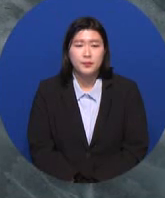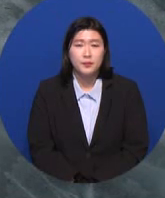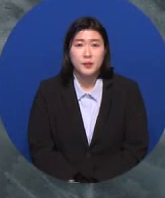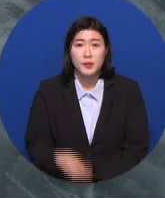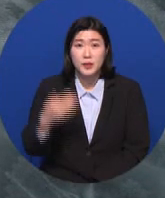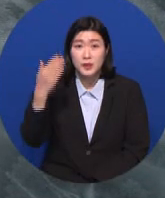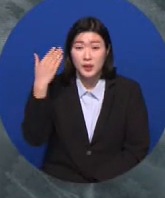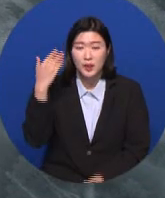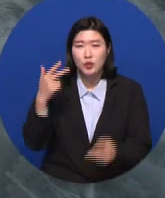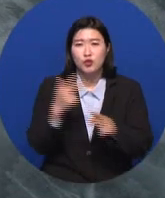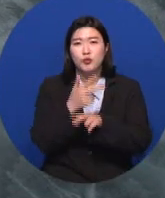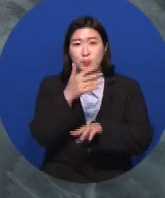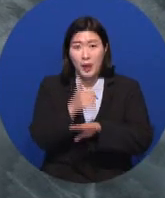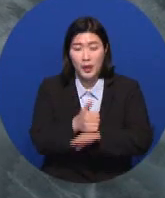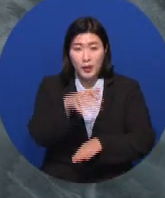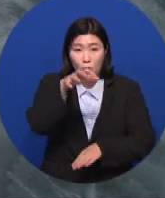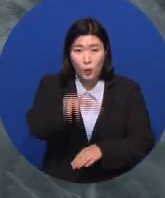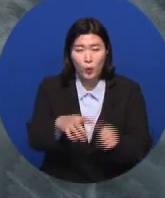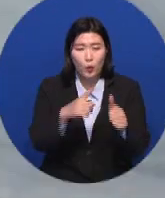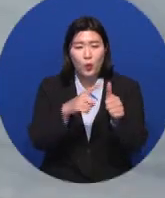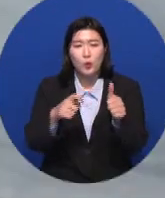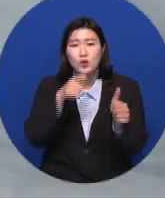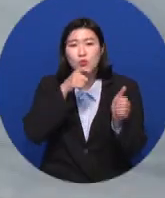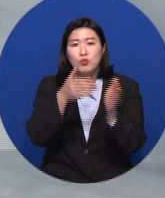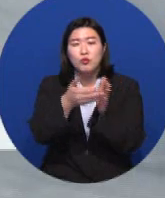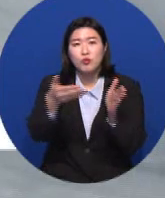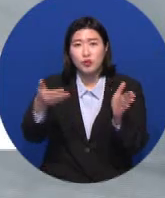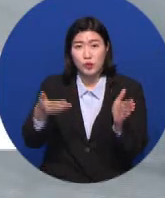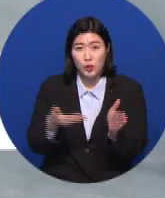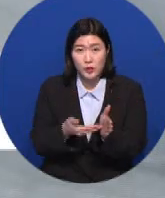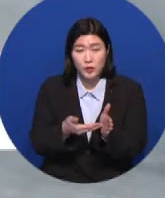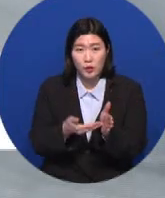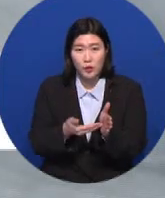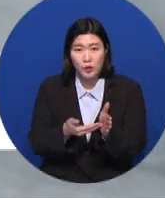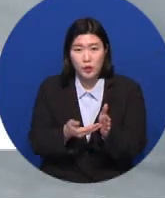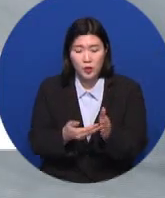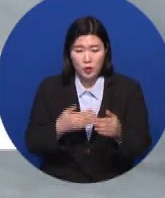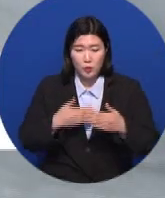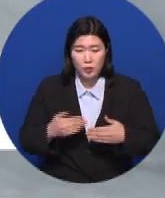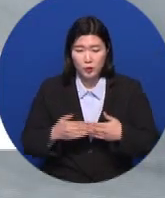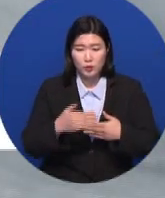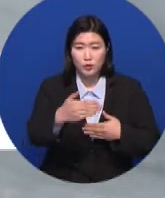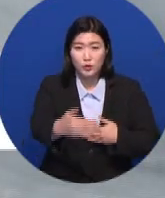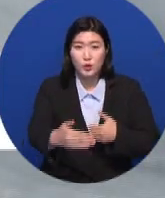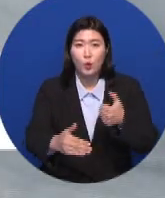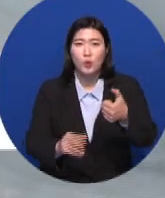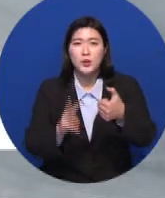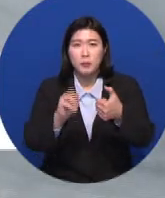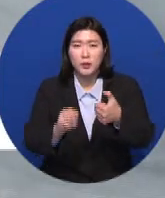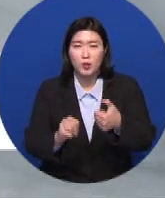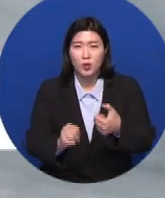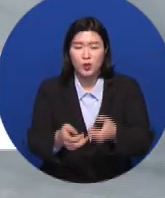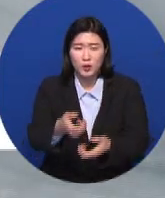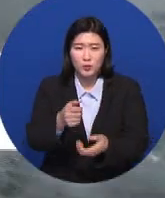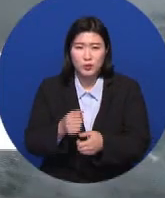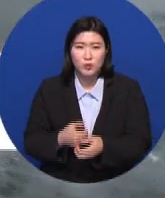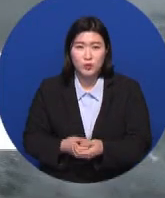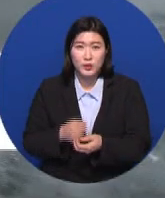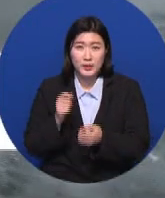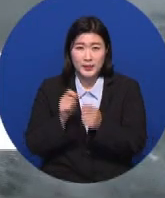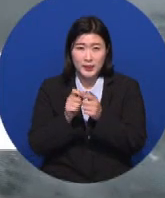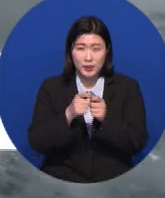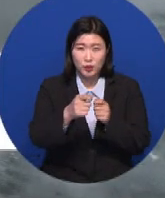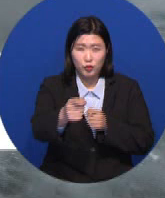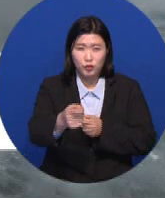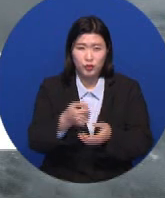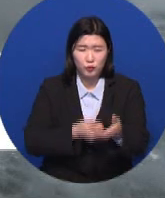지난 휴일 홍성의 한 저수지 119 구급대원 들이 못해서 50m 넘게 떨어진 저수지 한복판에